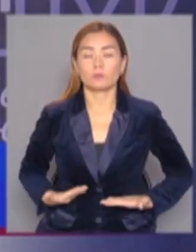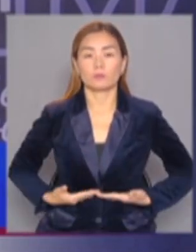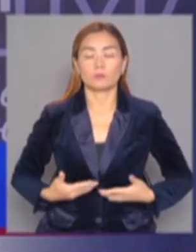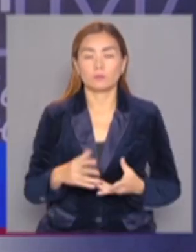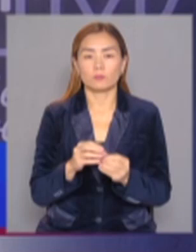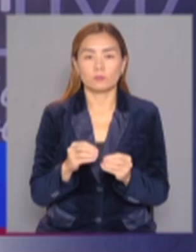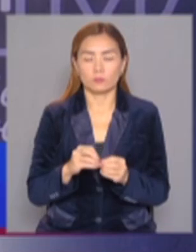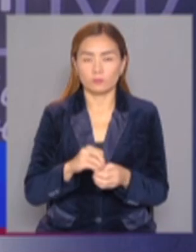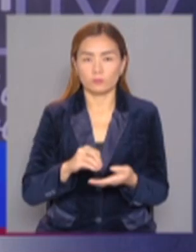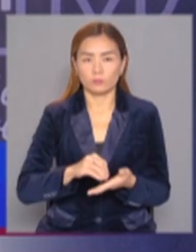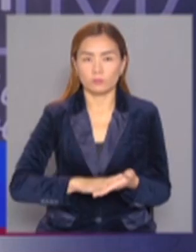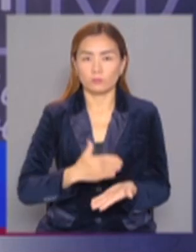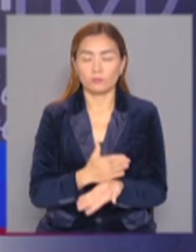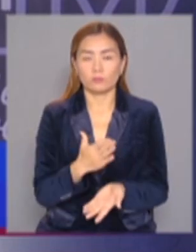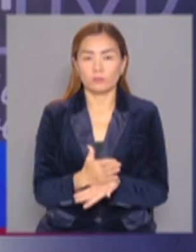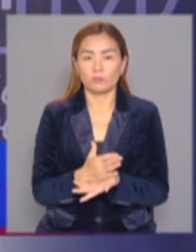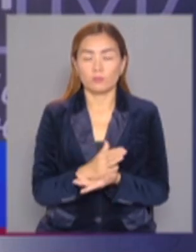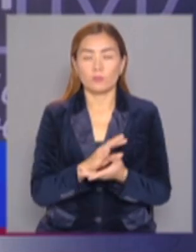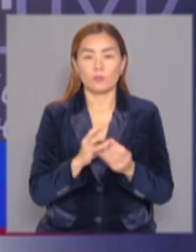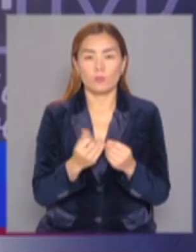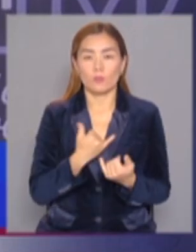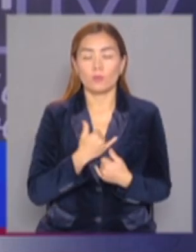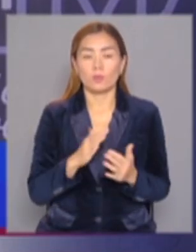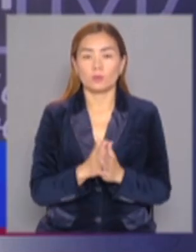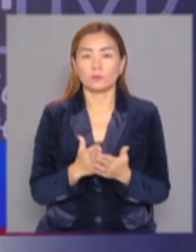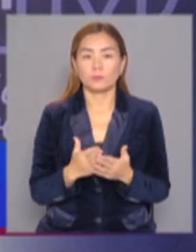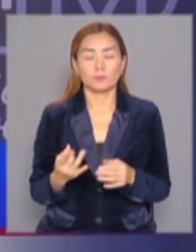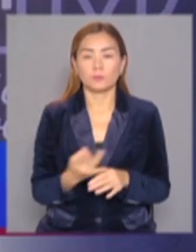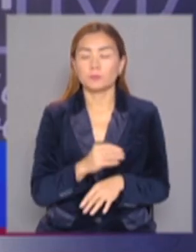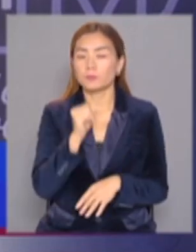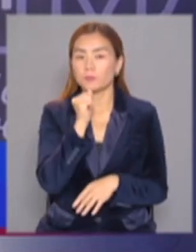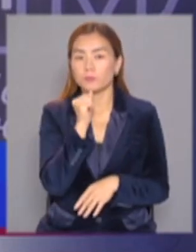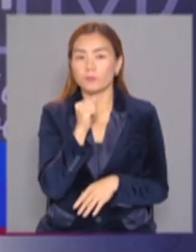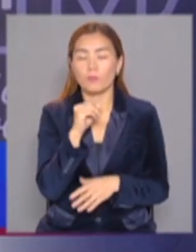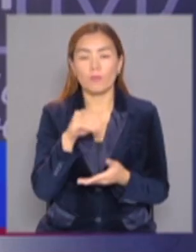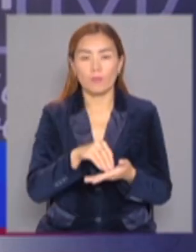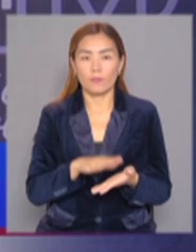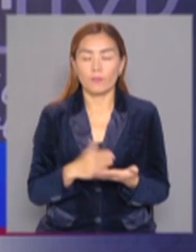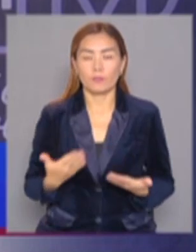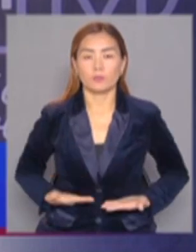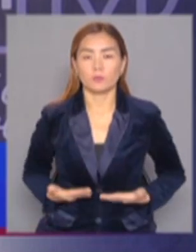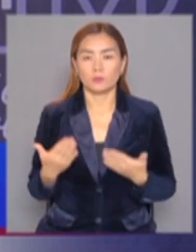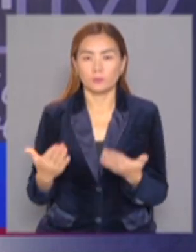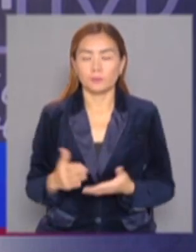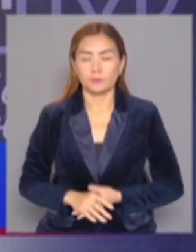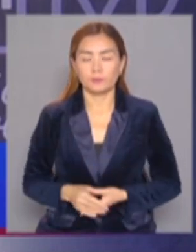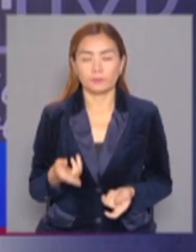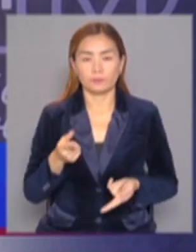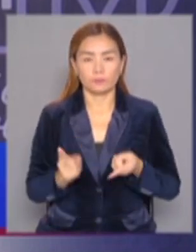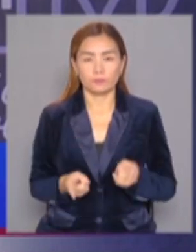автобиография еще не создана. Это моя книга, это первая попытка по созданию полнокровной,